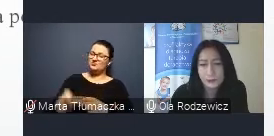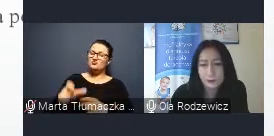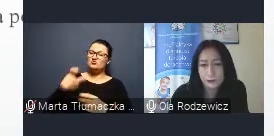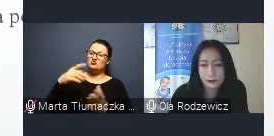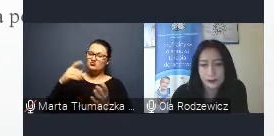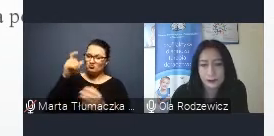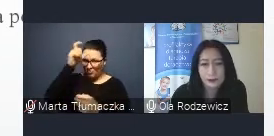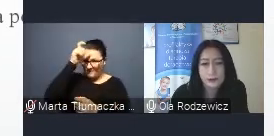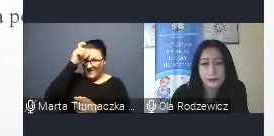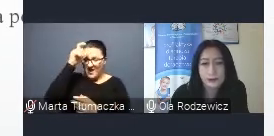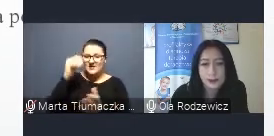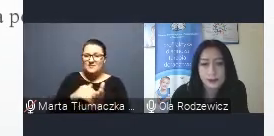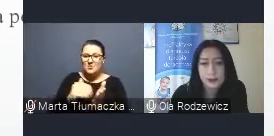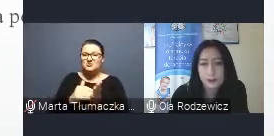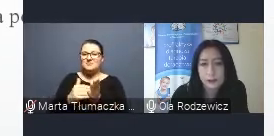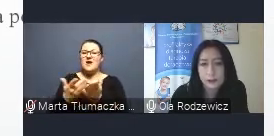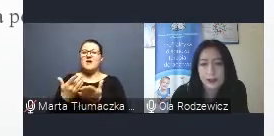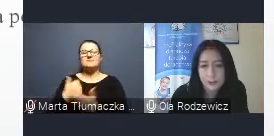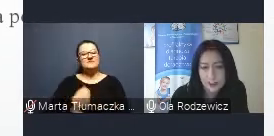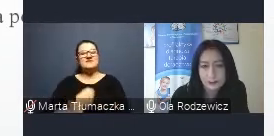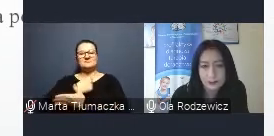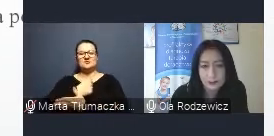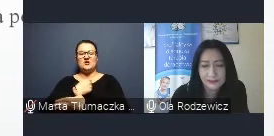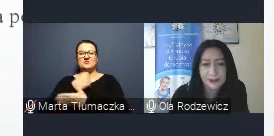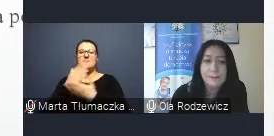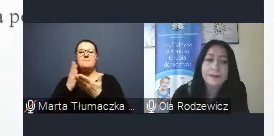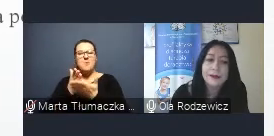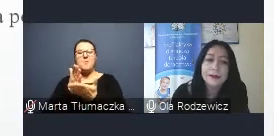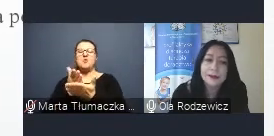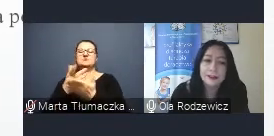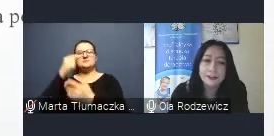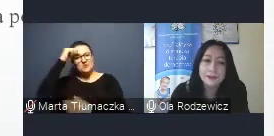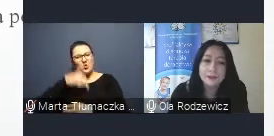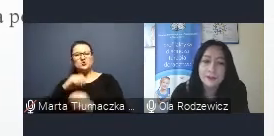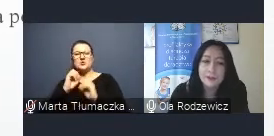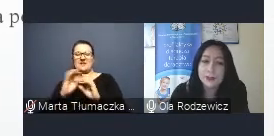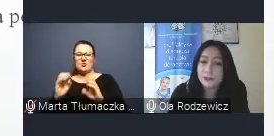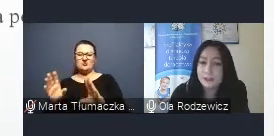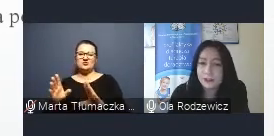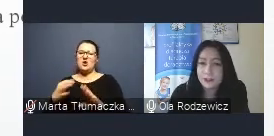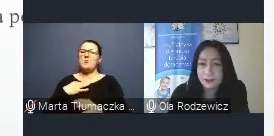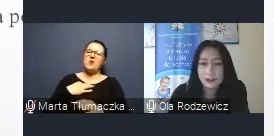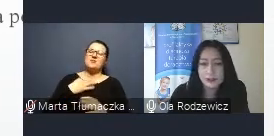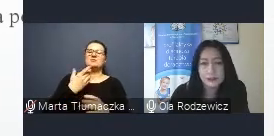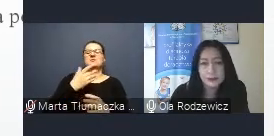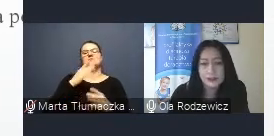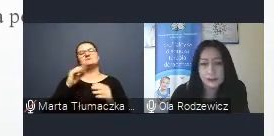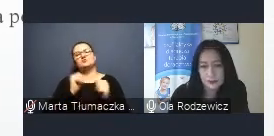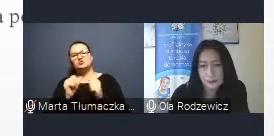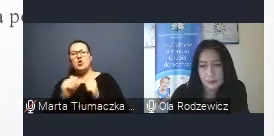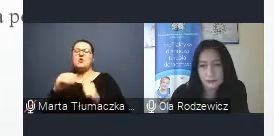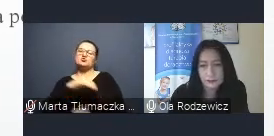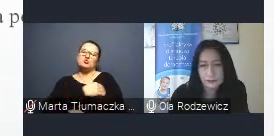pomocą psychologiczno-pedagogiczną, czy to jest przedszkole, szkoła, czy placówka, prawda? I pierwsza rzecz to